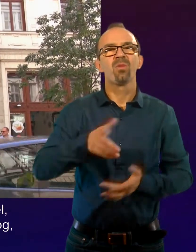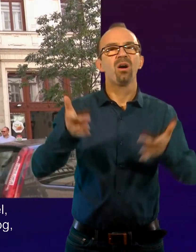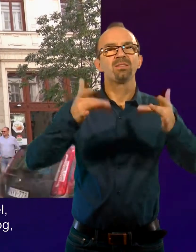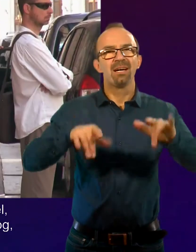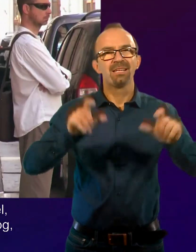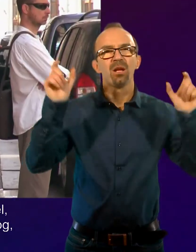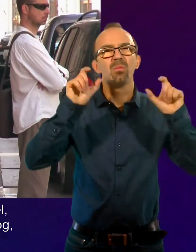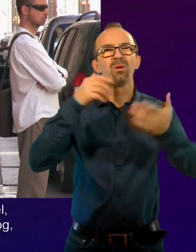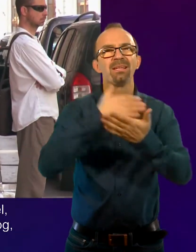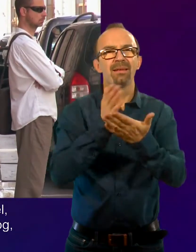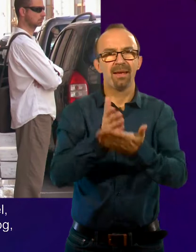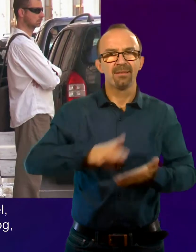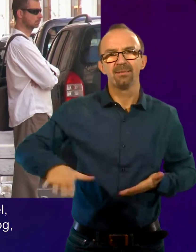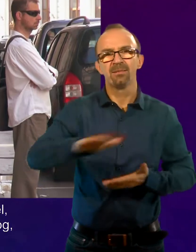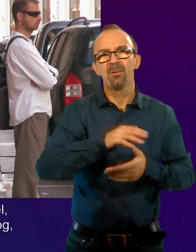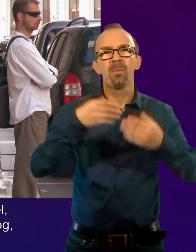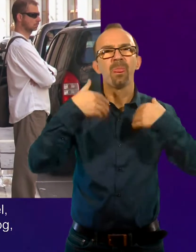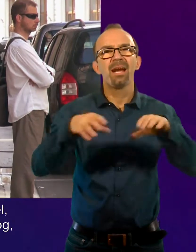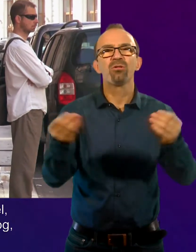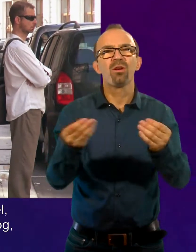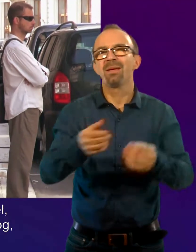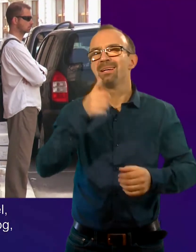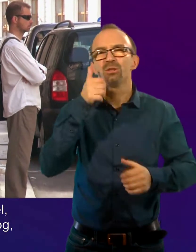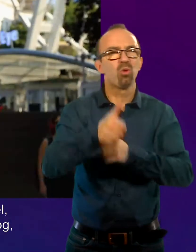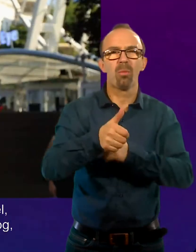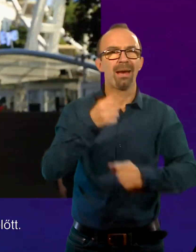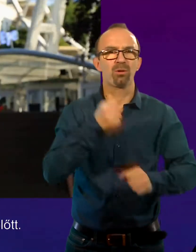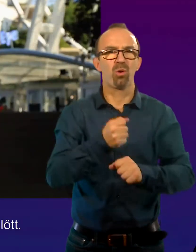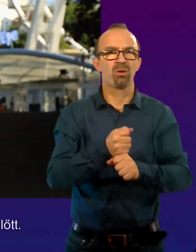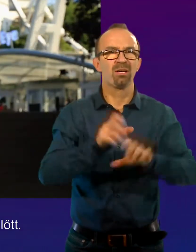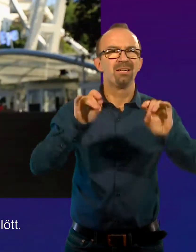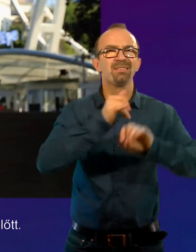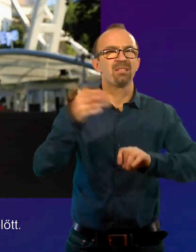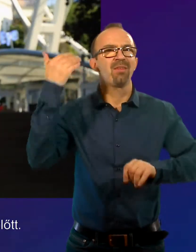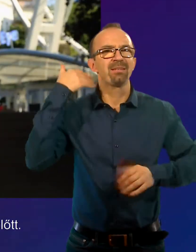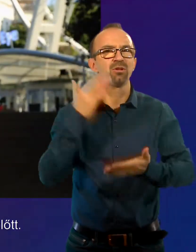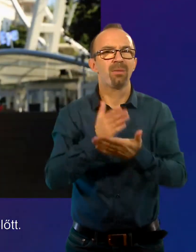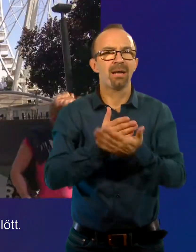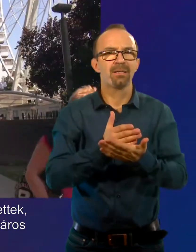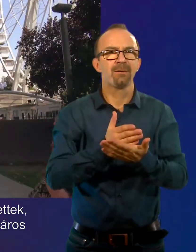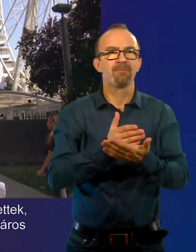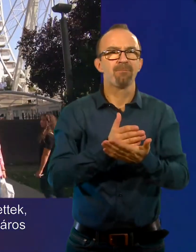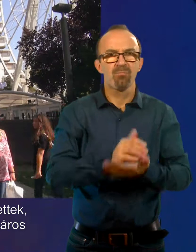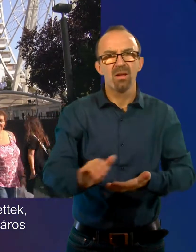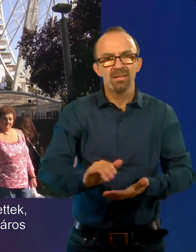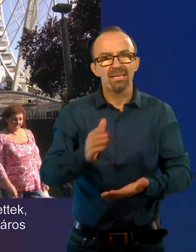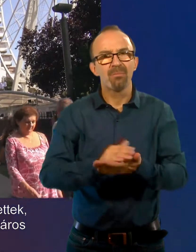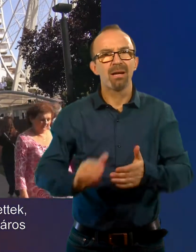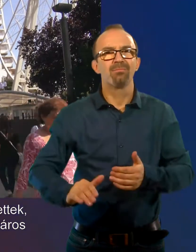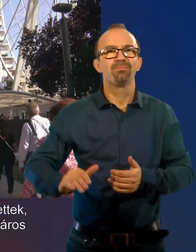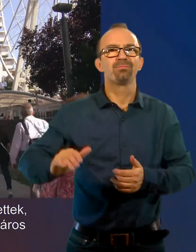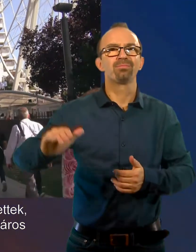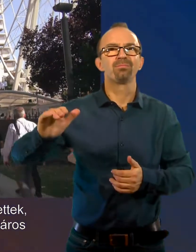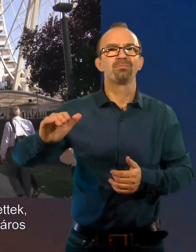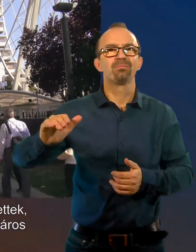Az a helyzet a Buli negyeddel, hogy itt elindult valami szuper dolog, mondjuk szerintem egy 10 évvel ezelőtt. Ha a gyerekem egy picit nagyobbak